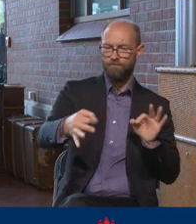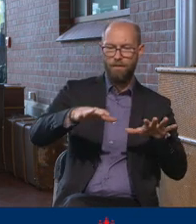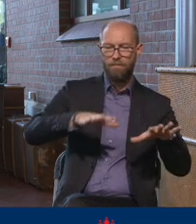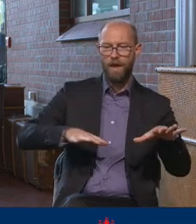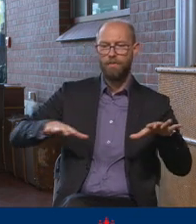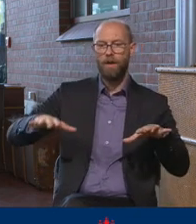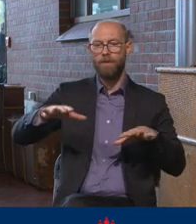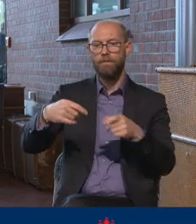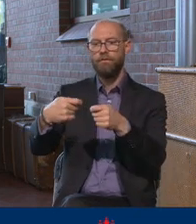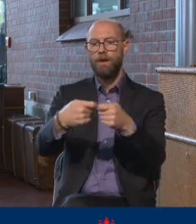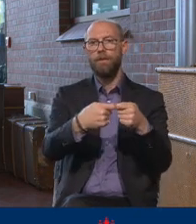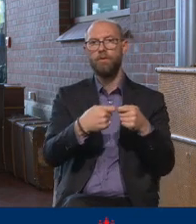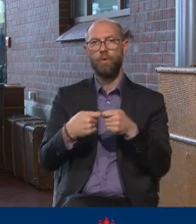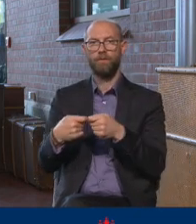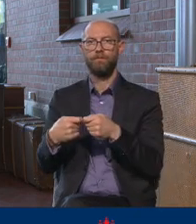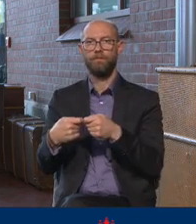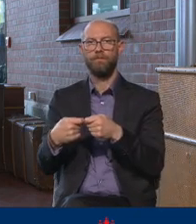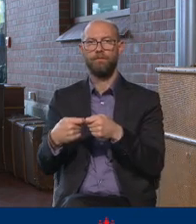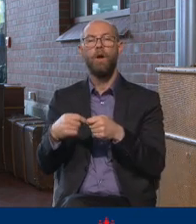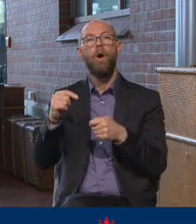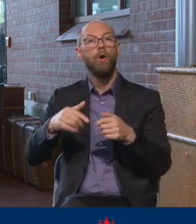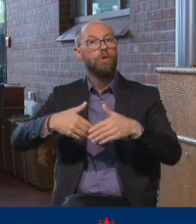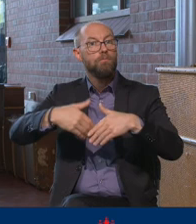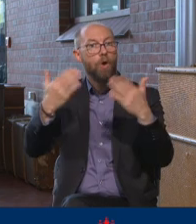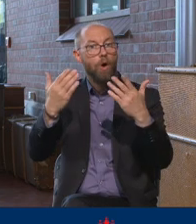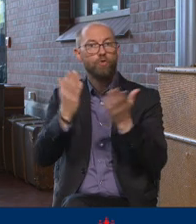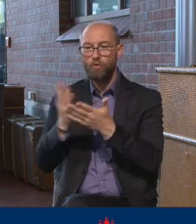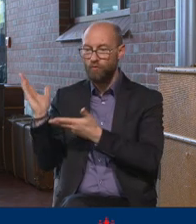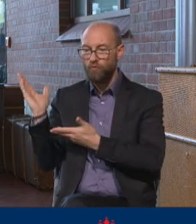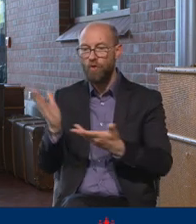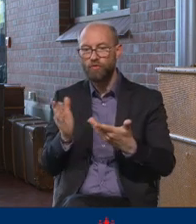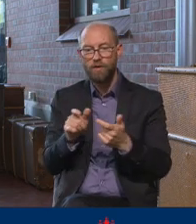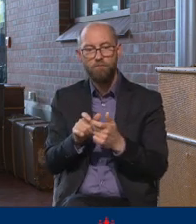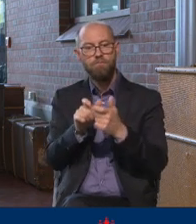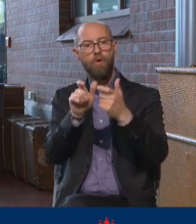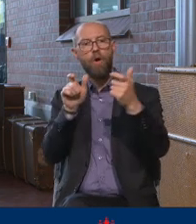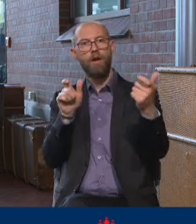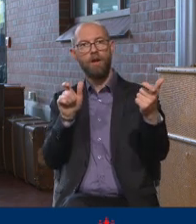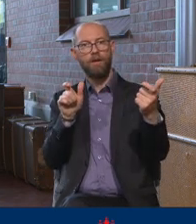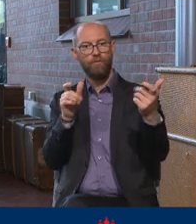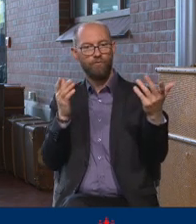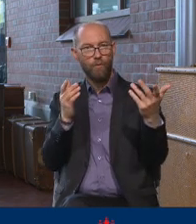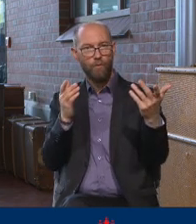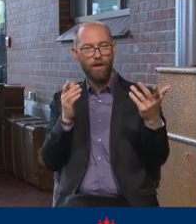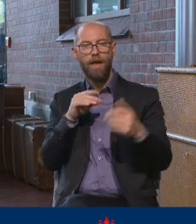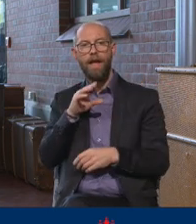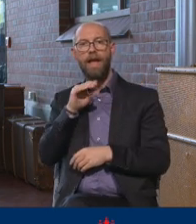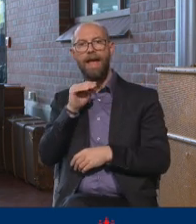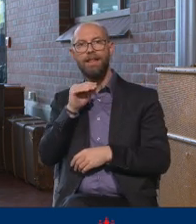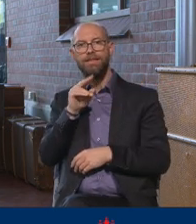wir haben begonnen heute morgen mit der vorstellung der brücke zwischen hafencity enden werde also rothenburgsort